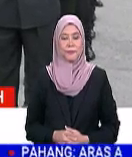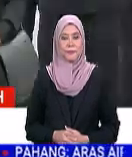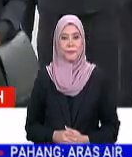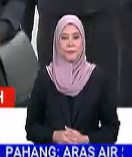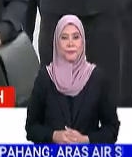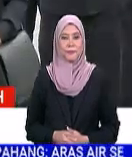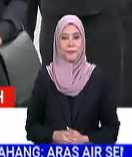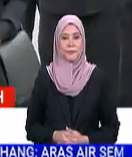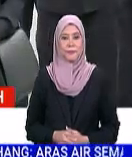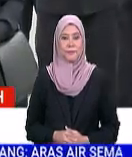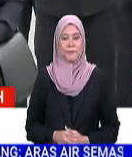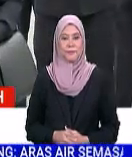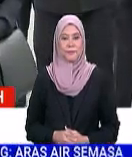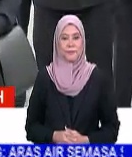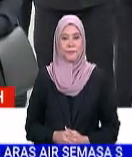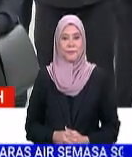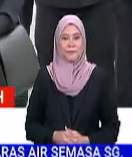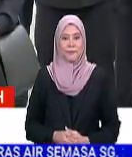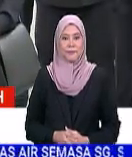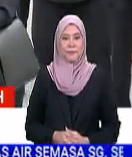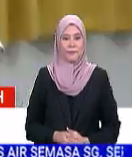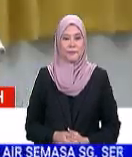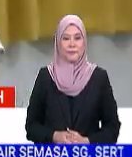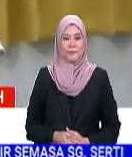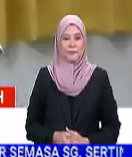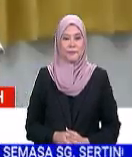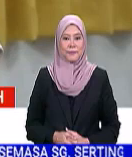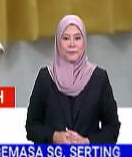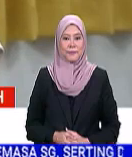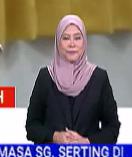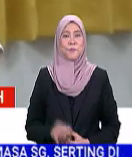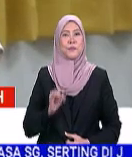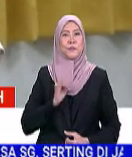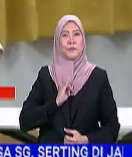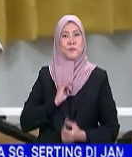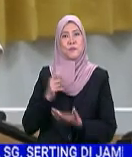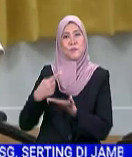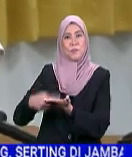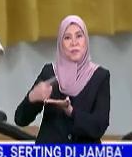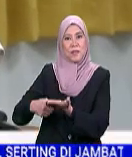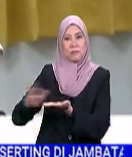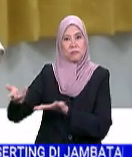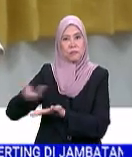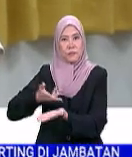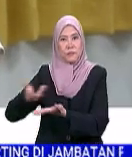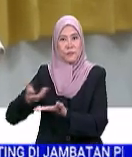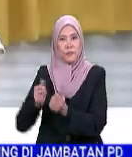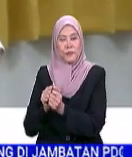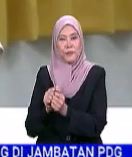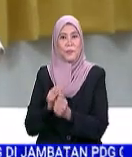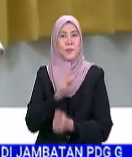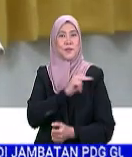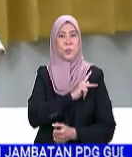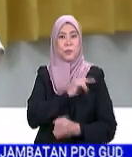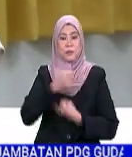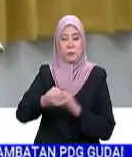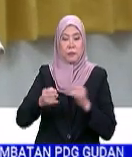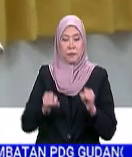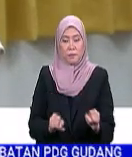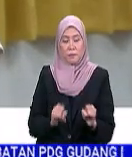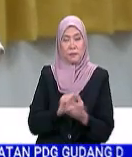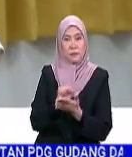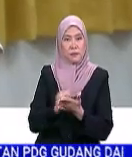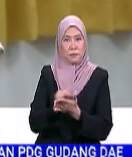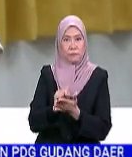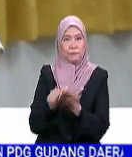lebih sekali dan maha merancang situs bagian setelah berbincang dengan Nash ketua jabatan setan